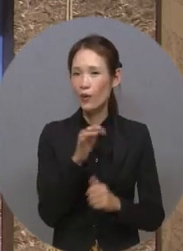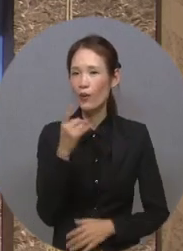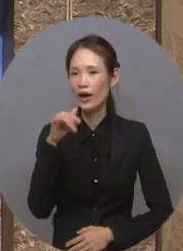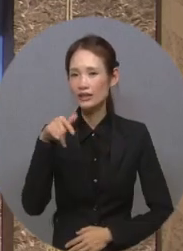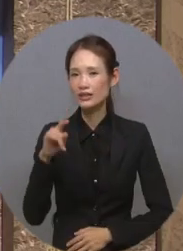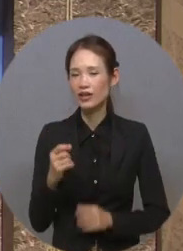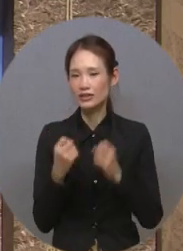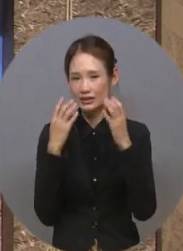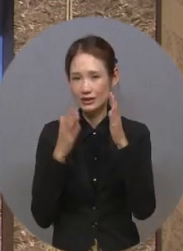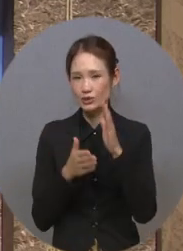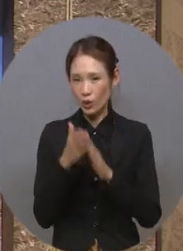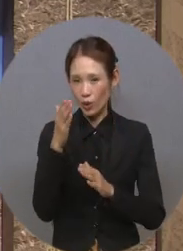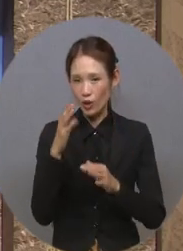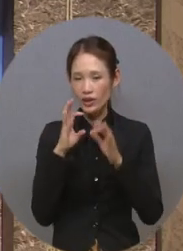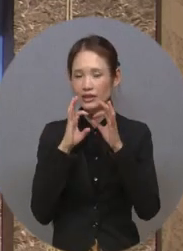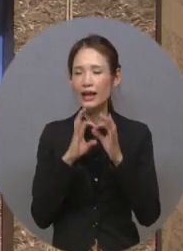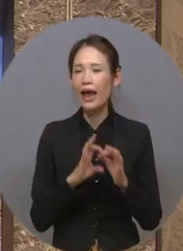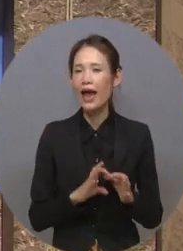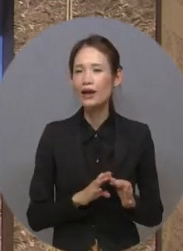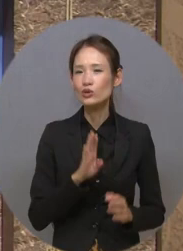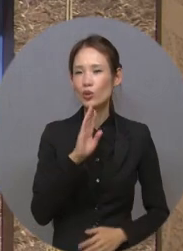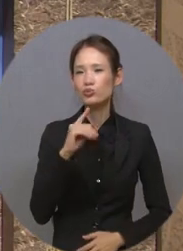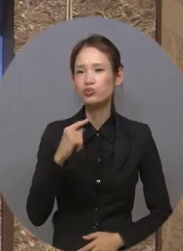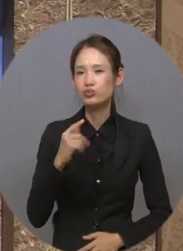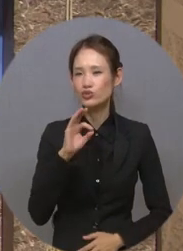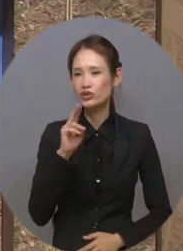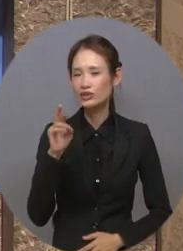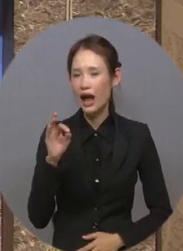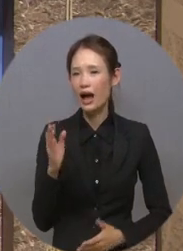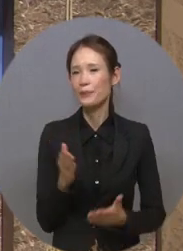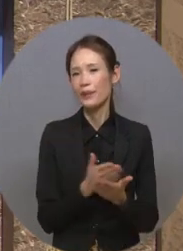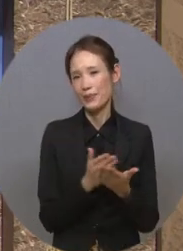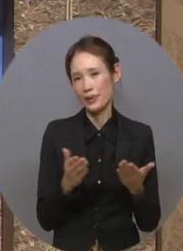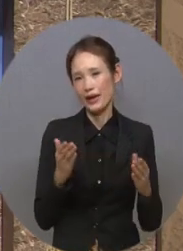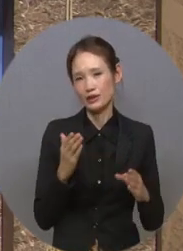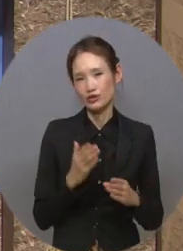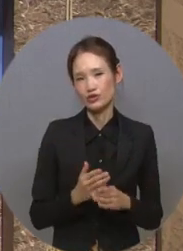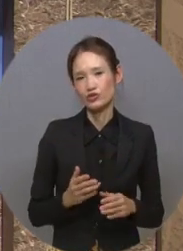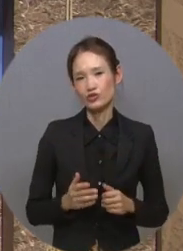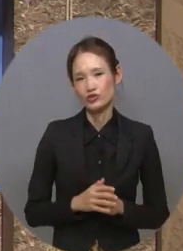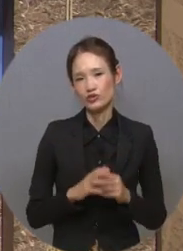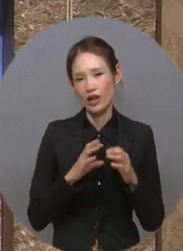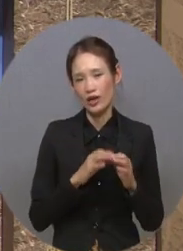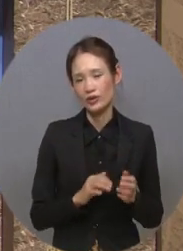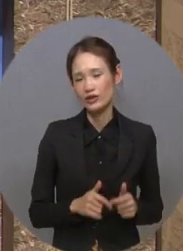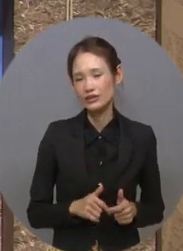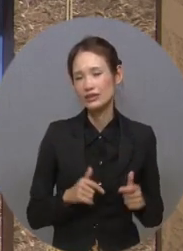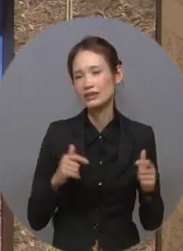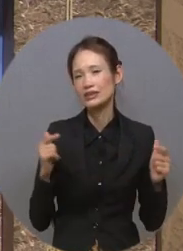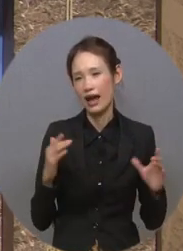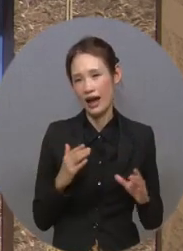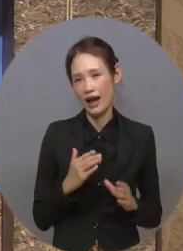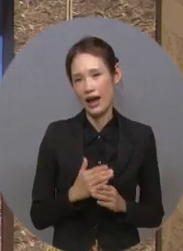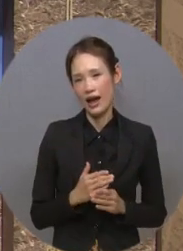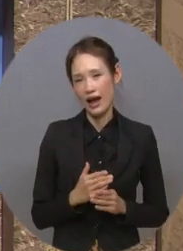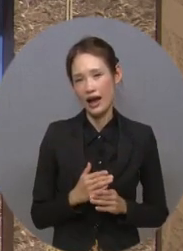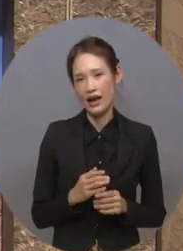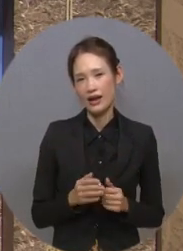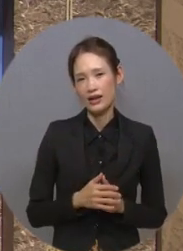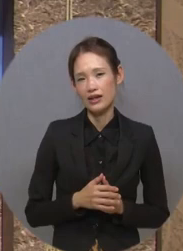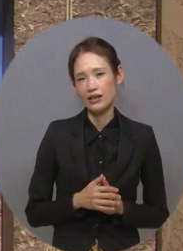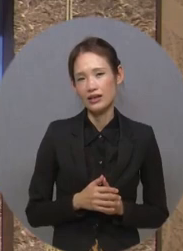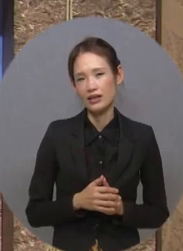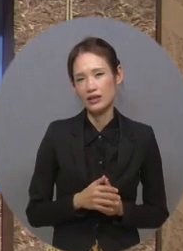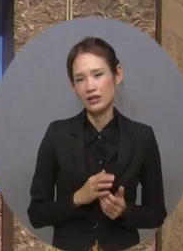신도시 지금 계속 지금 분양을 하고 있거든요. 그럼 계속 증가하는 추세겠어요? 네, 그 옥정하고 회천 신도시만 차도